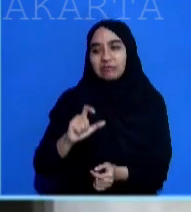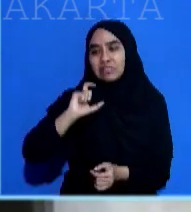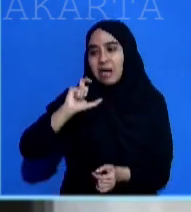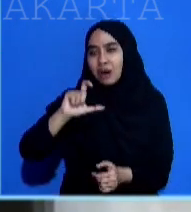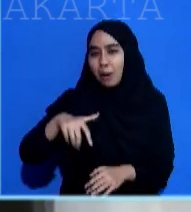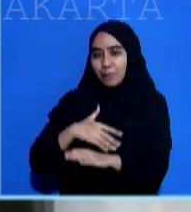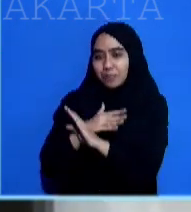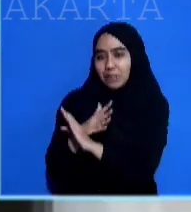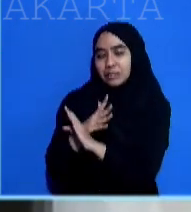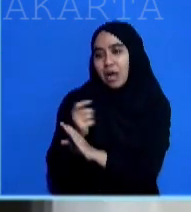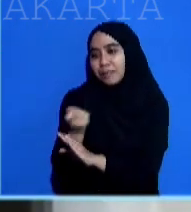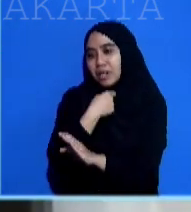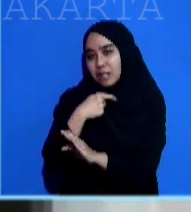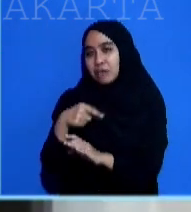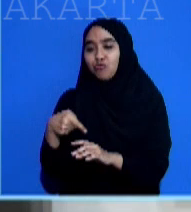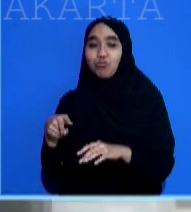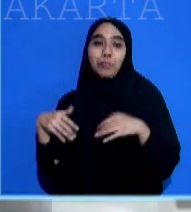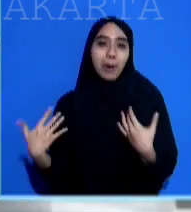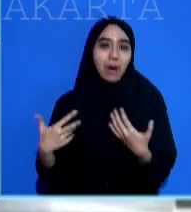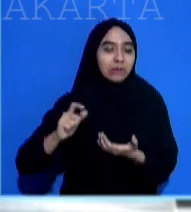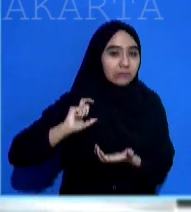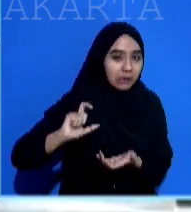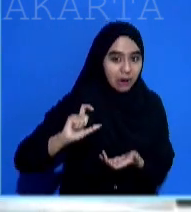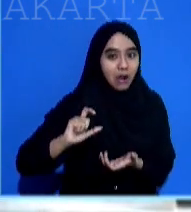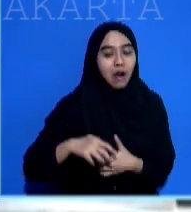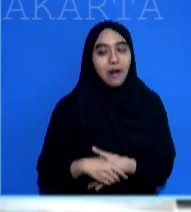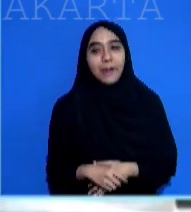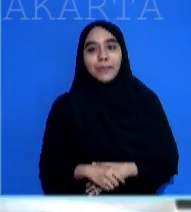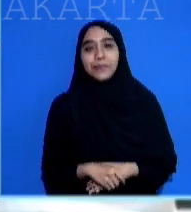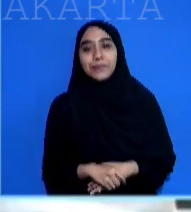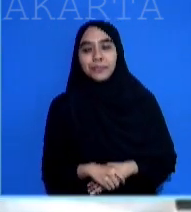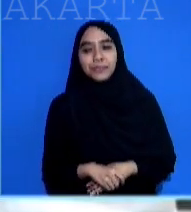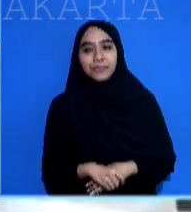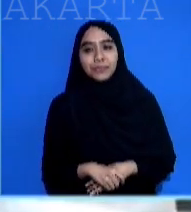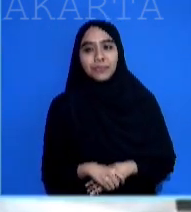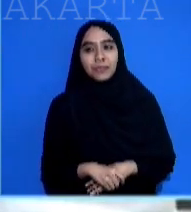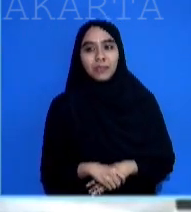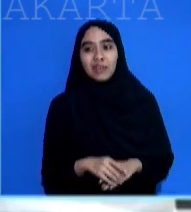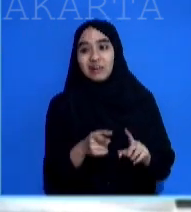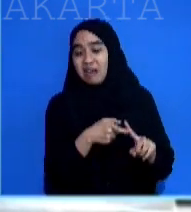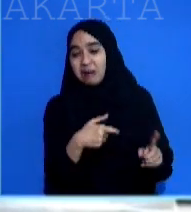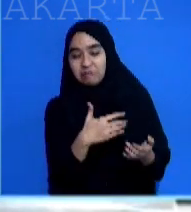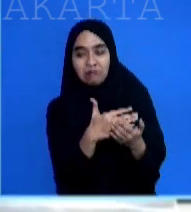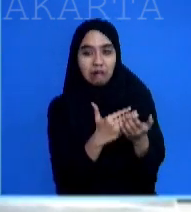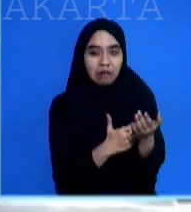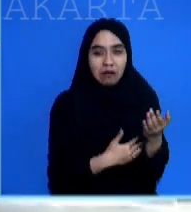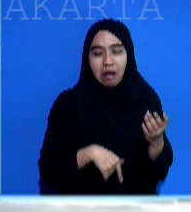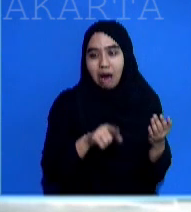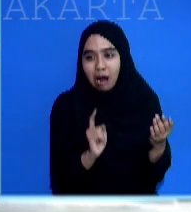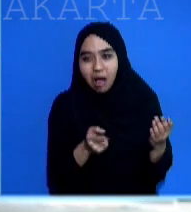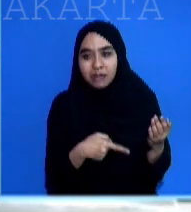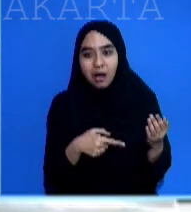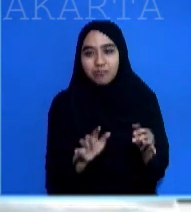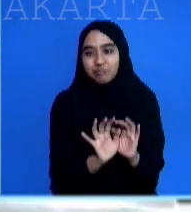untuk mencegah kejahatan jalanan tersebut. Kalau dari data yang ada, sebagian besar